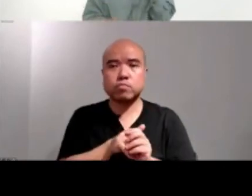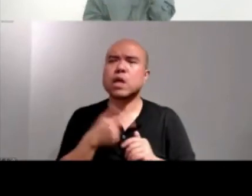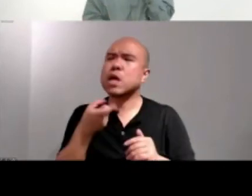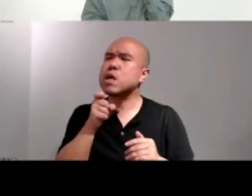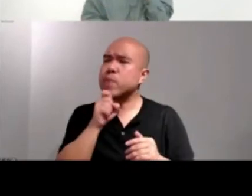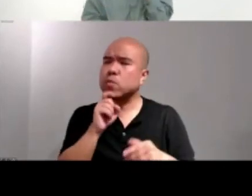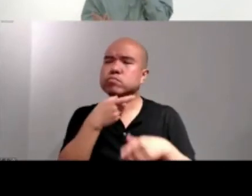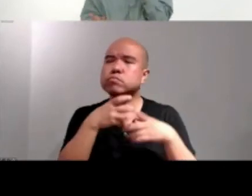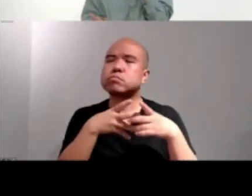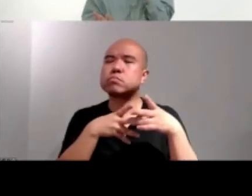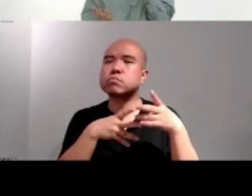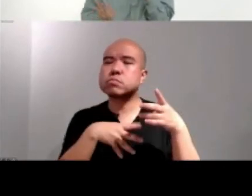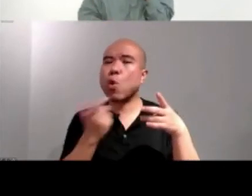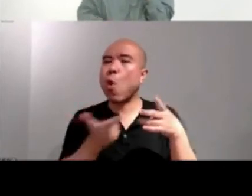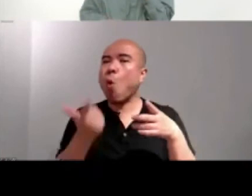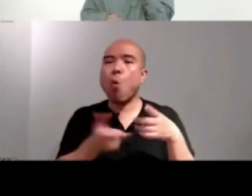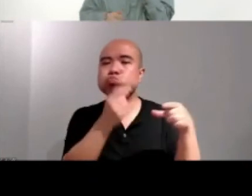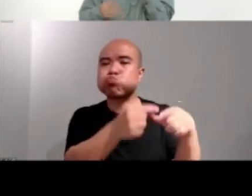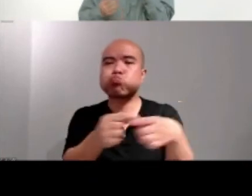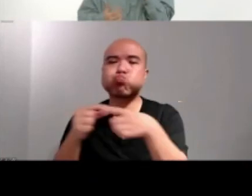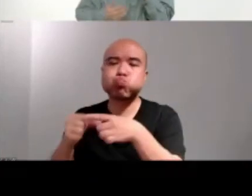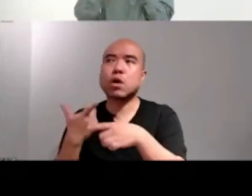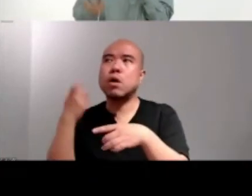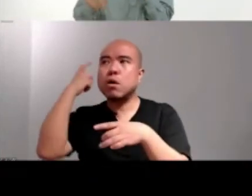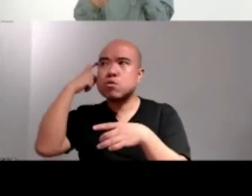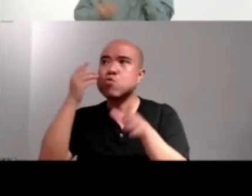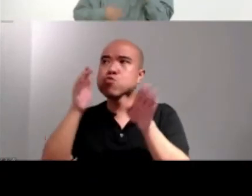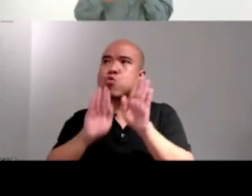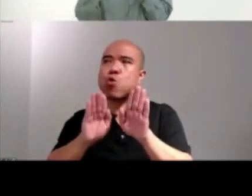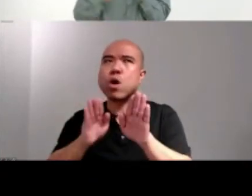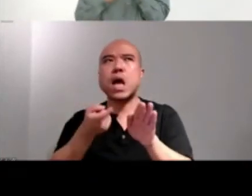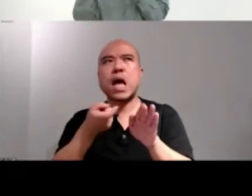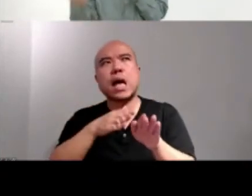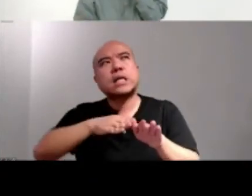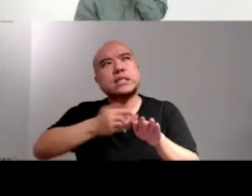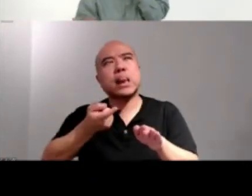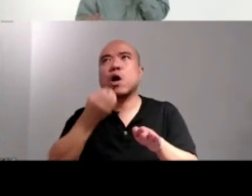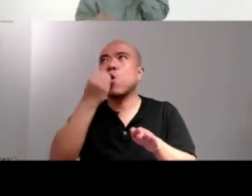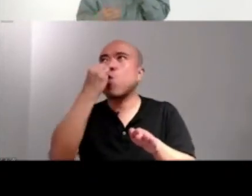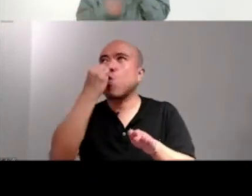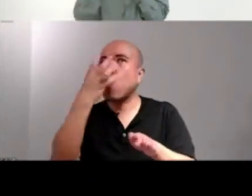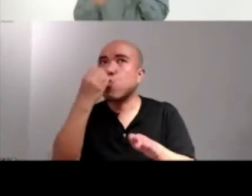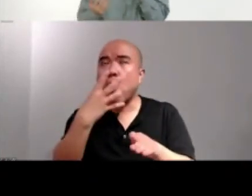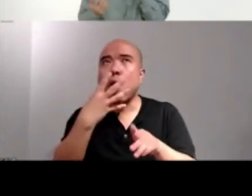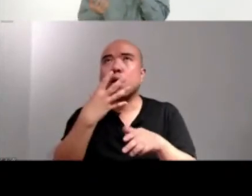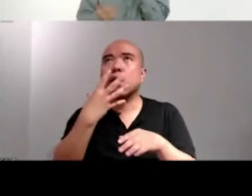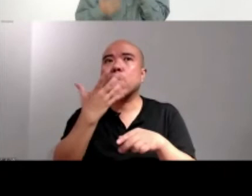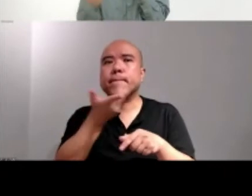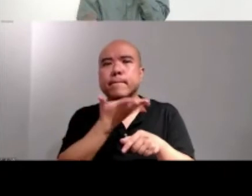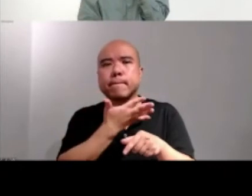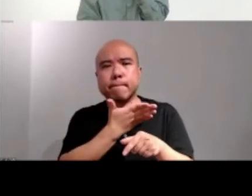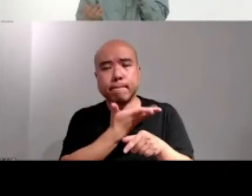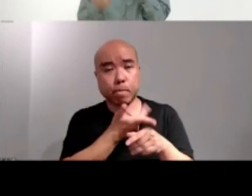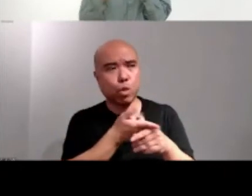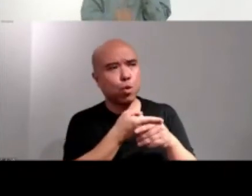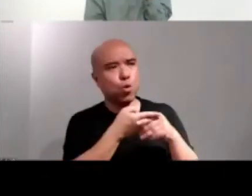會做好多好事。但係基於個品牌，即係譬如我係香港香口膠品牌咁樣，我點樣可以做一個幫到社會嘅